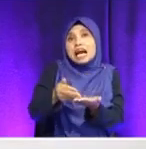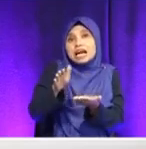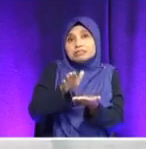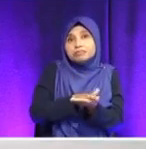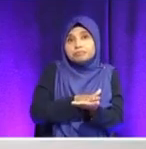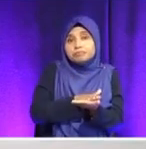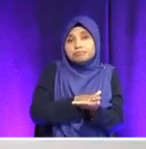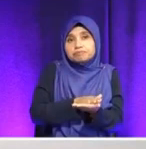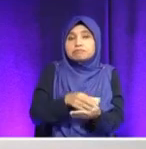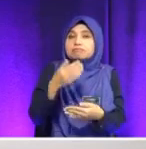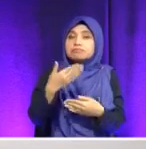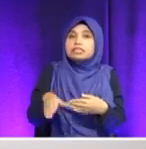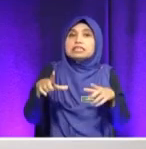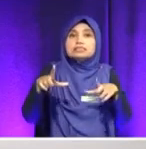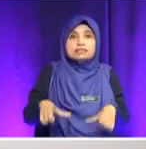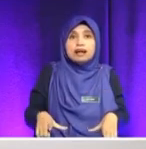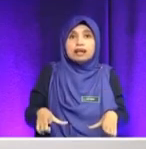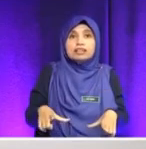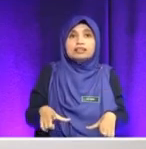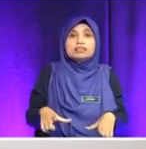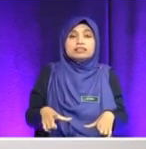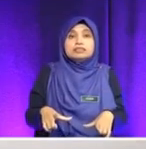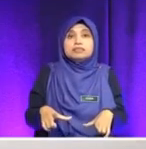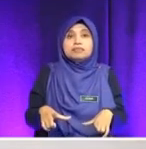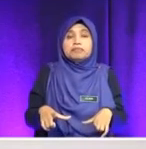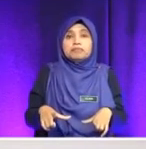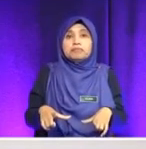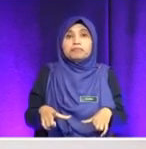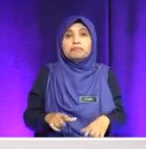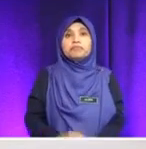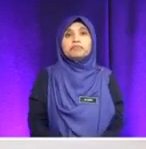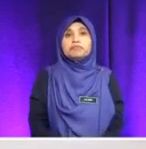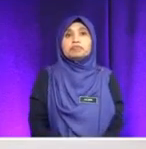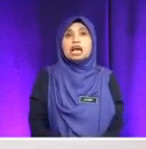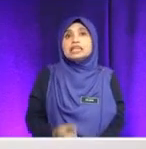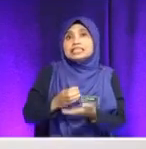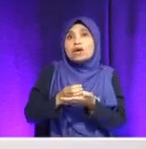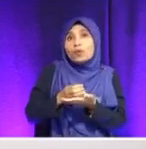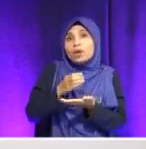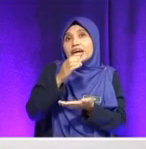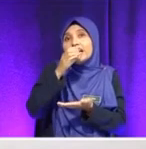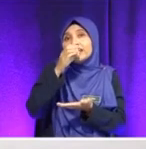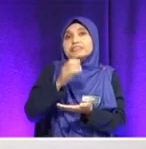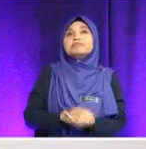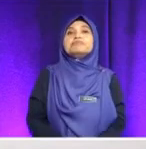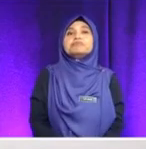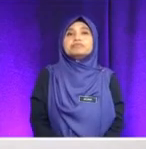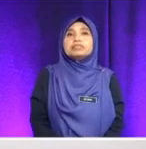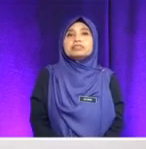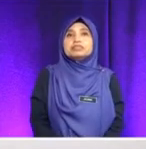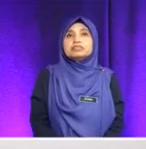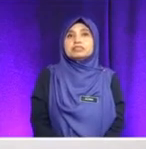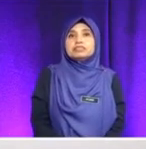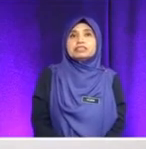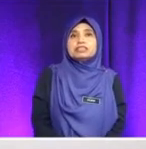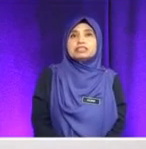Okey, kemudian kita letakkan ni apa? Cawan. Cawan, gelas berkaki. Gelas. Saya pun tengok